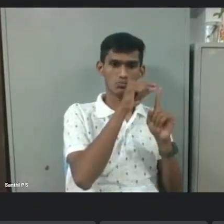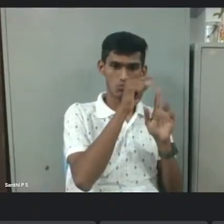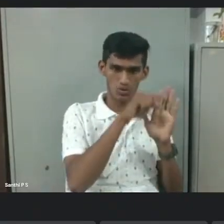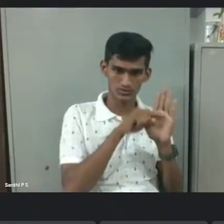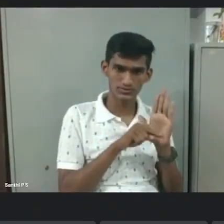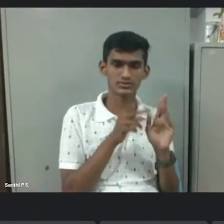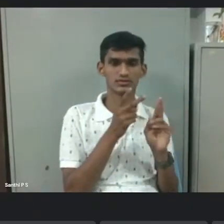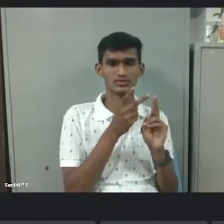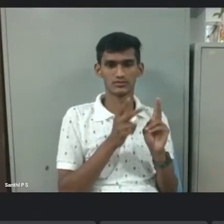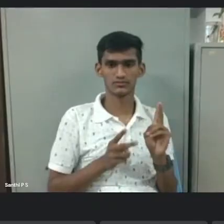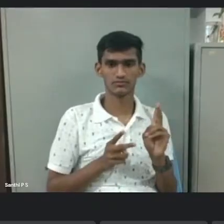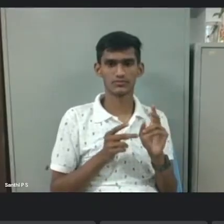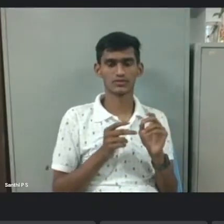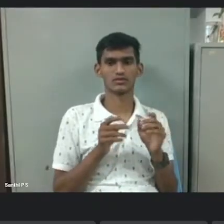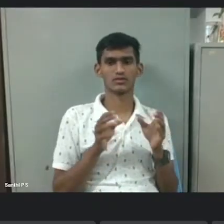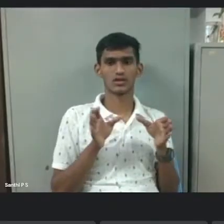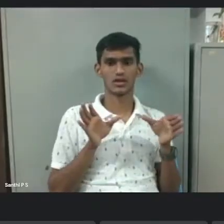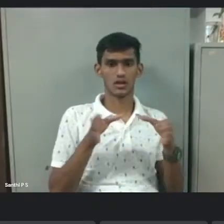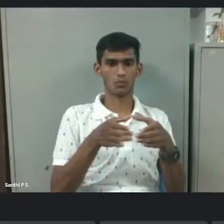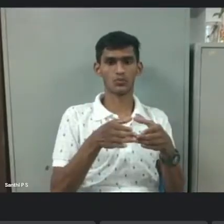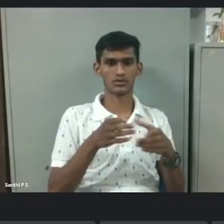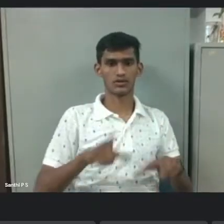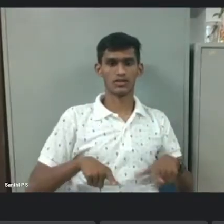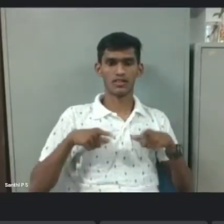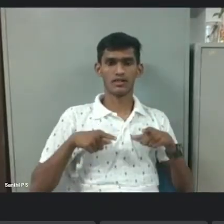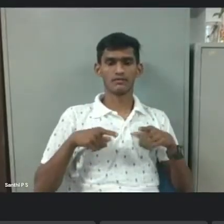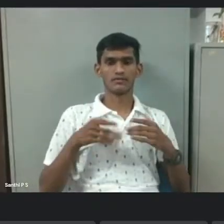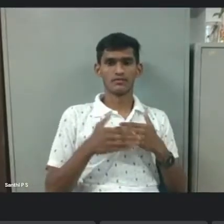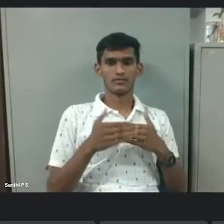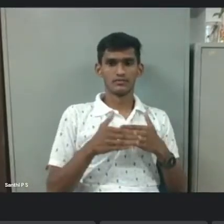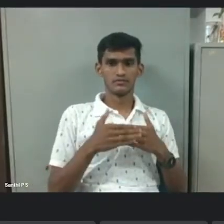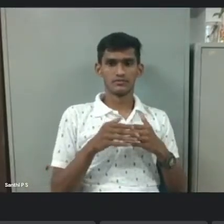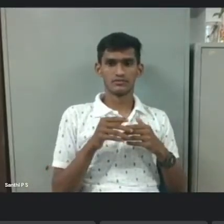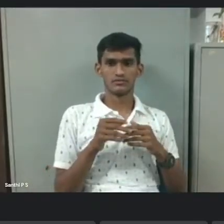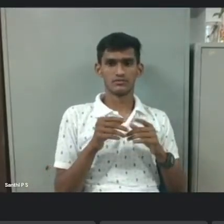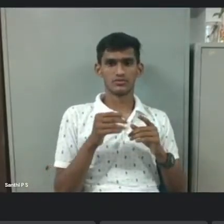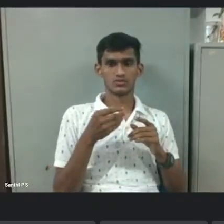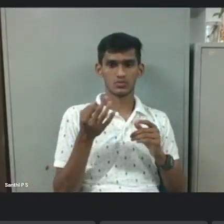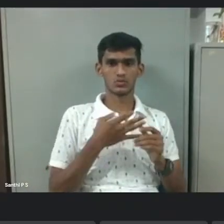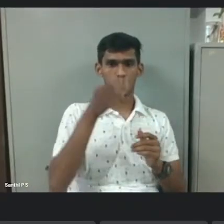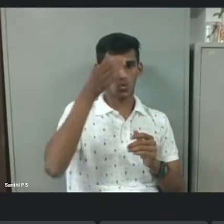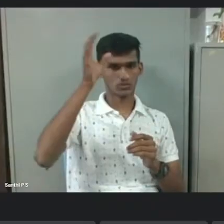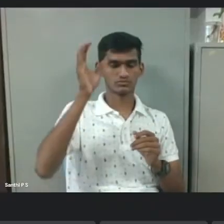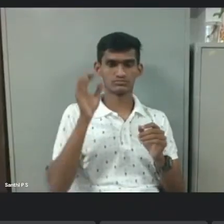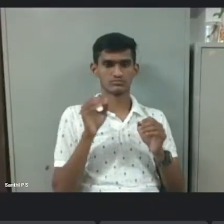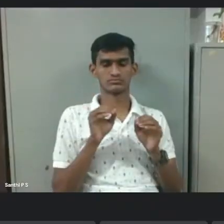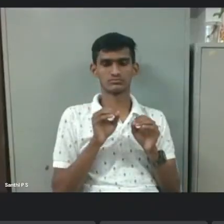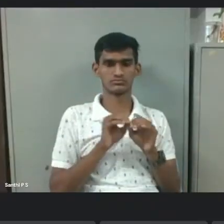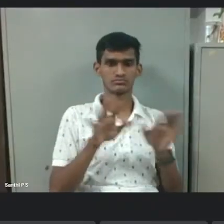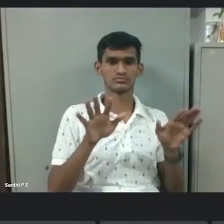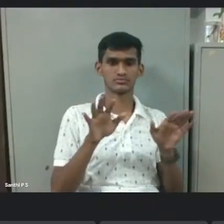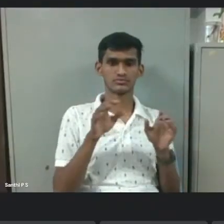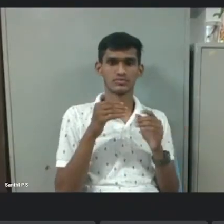അസിസ്റ്റഡ് കമ്മ്യൂണിറ്റി ലിവിംഗ് എന്ന് പറഞ്ഞിട്ടുള്ള കോൺസെപ്റ്റുകൾ വന്ന് തുടങ്ങിയിട്ടുണ്ട്. ഓൾറെഡി സാമൂഹ്യനീതി വകുപ്പിന്റെ കീഴിൽ